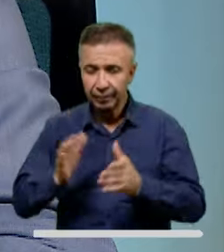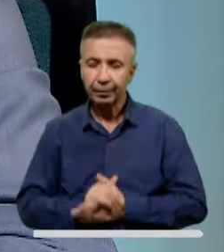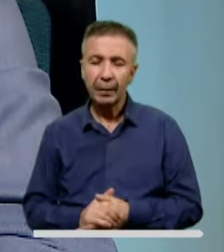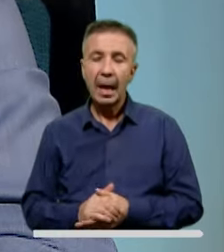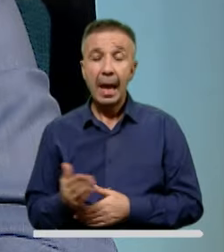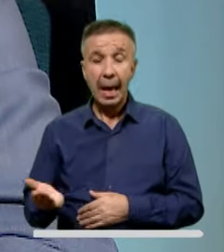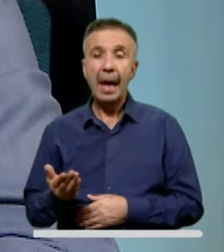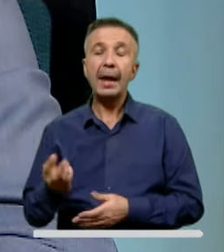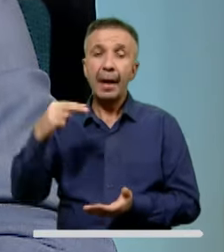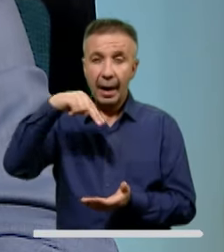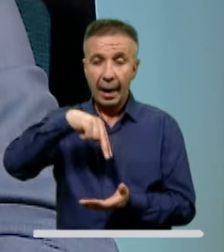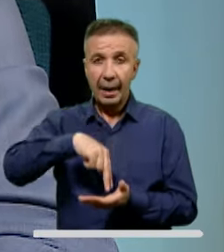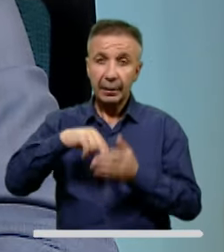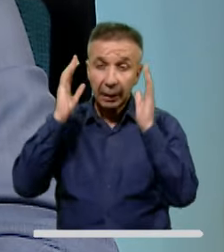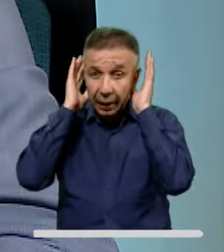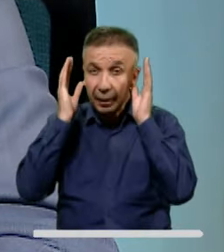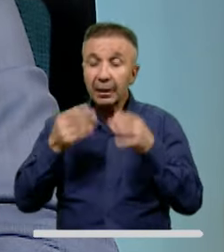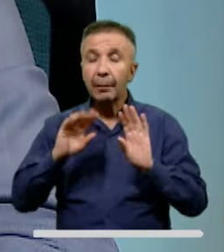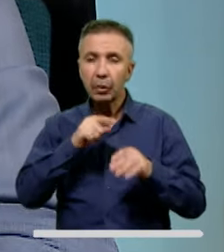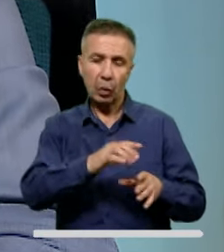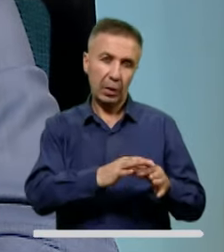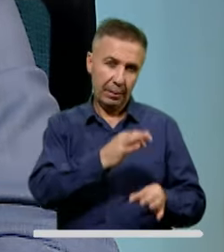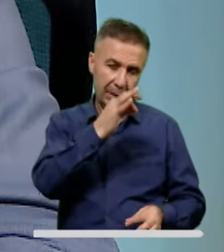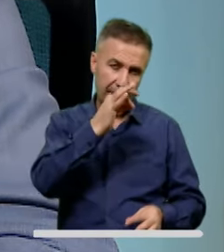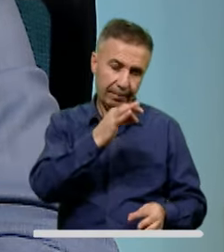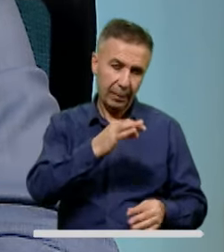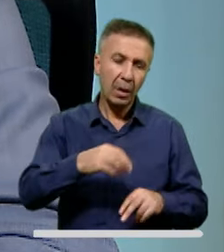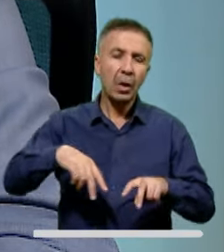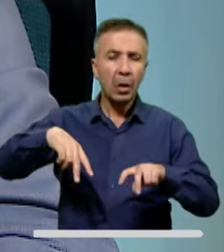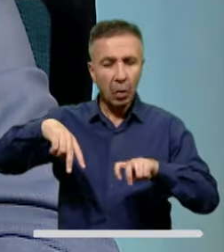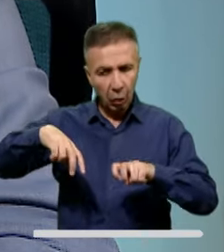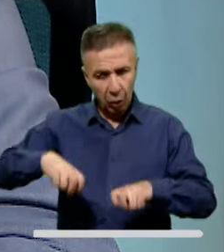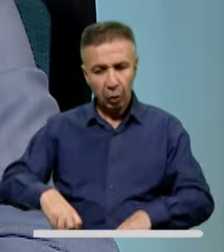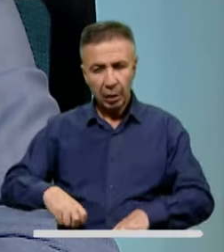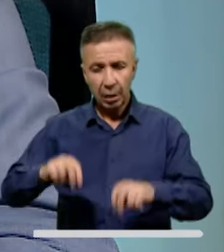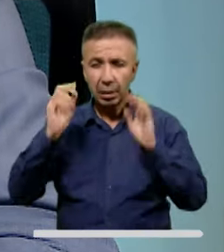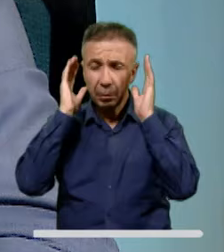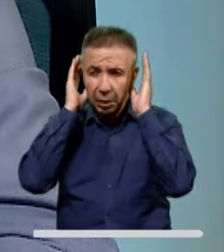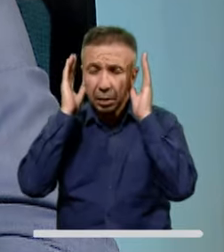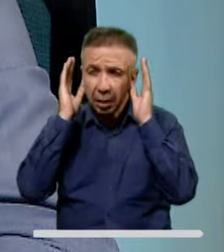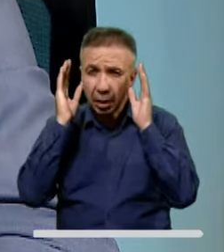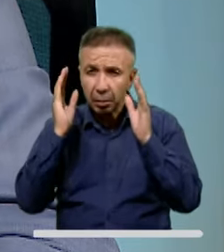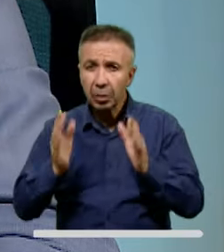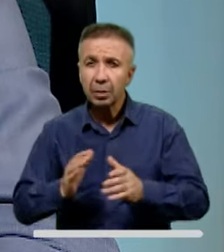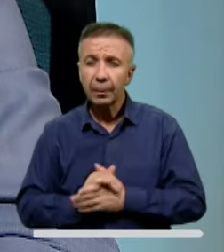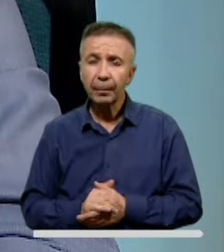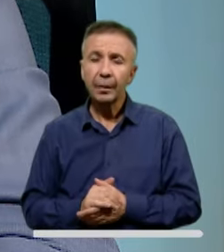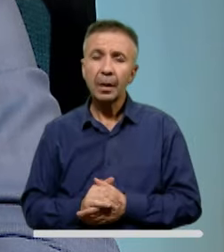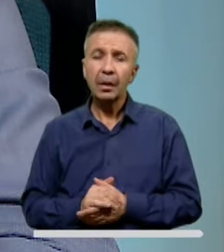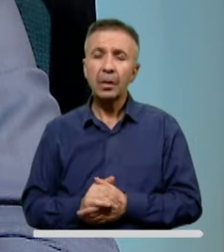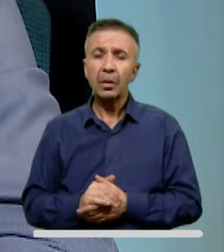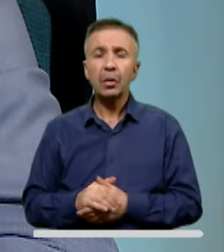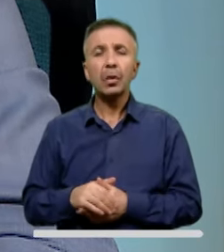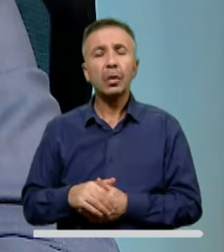imkanı yok ise o kimse oturarak namaz kılabiliyorsa Hı hı. oturarak